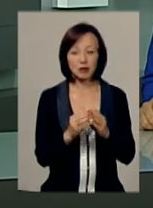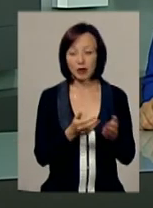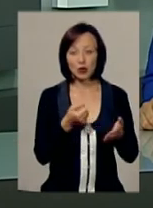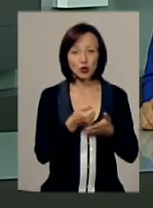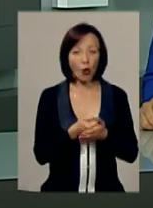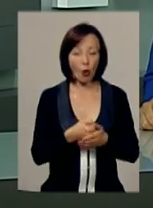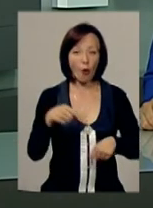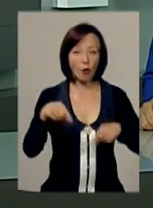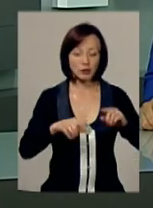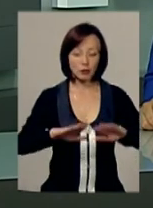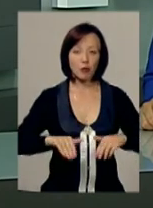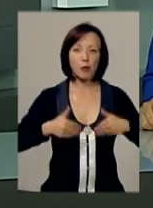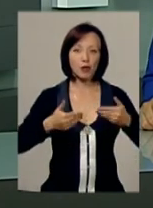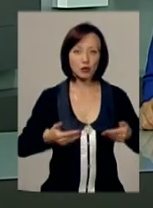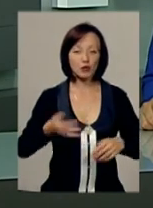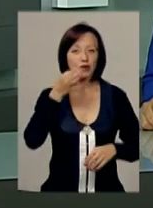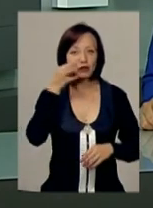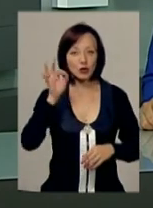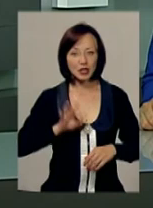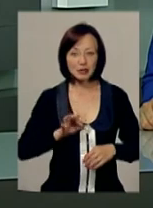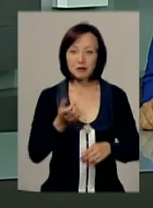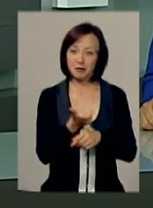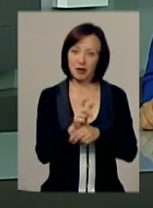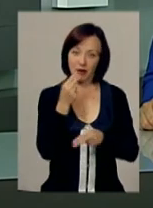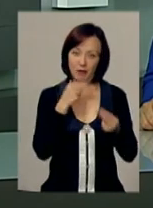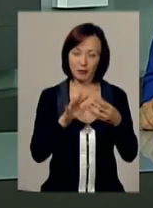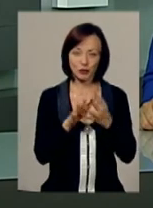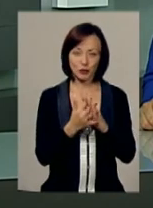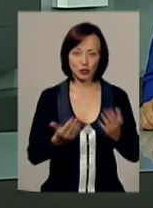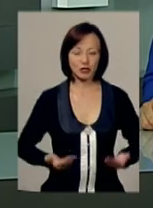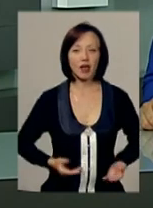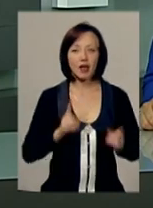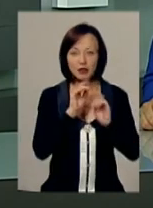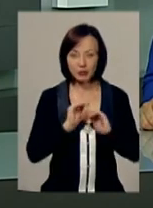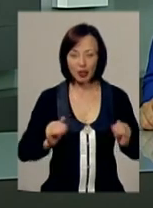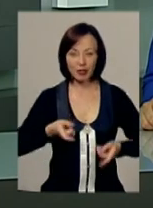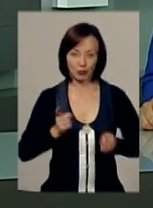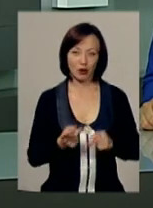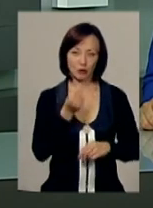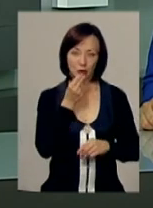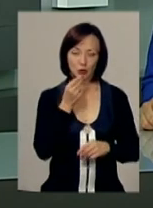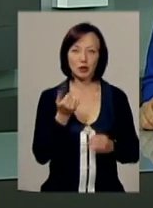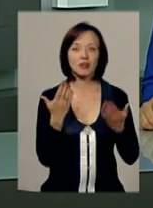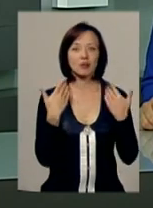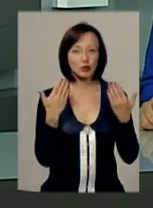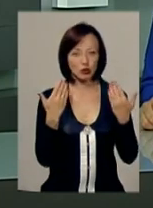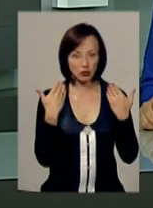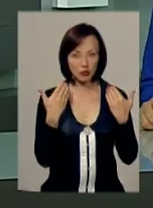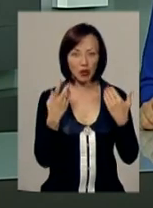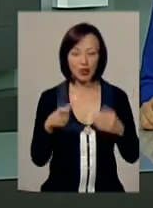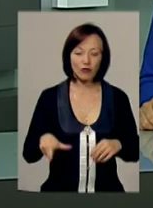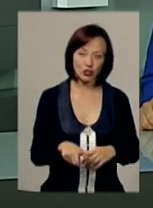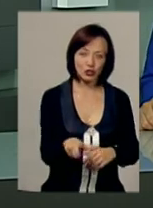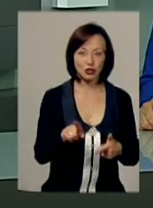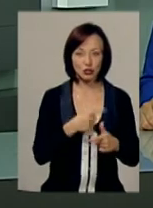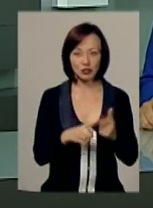осені, пропонують насолодитися перевагами сільського життя – тишиною, натуральними продуктами і відпочинком на березі річки